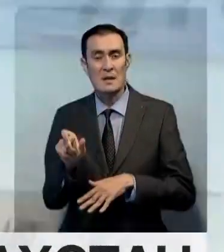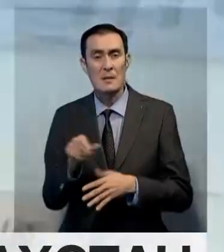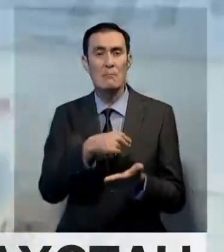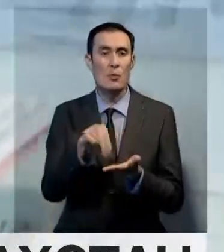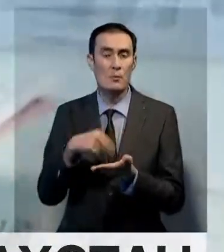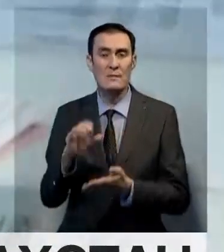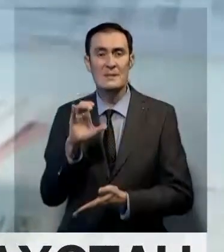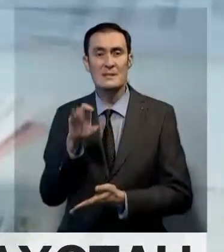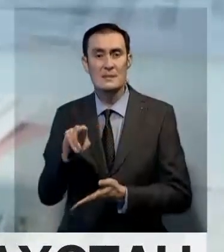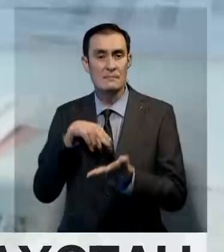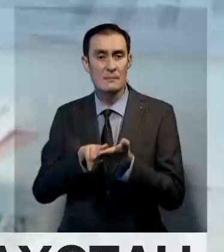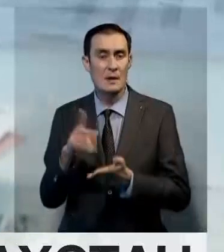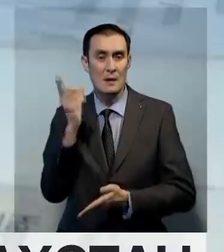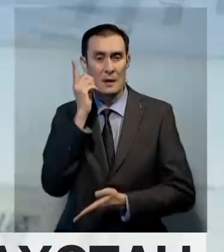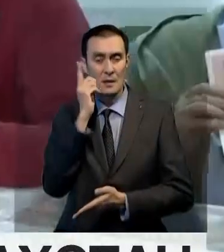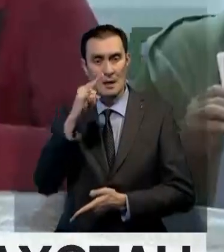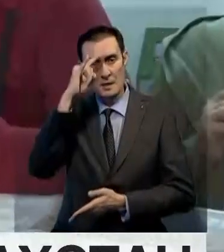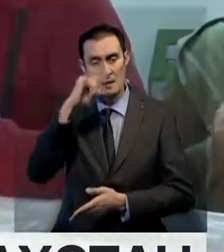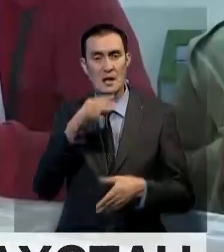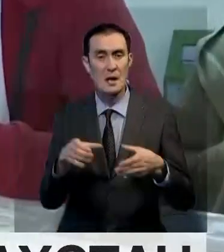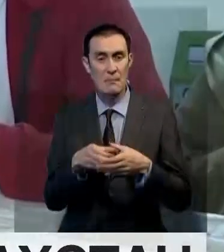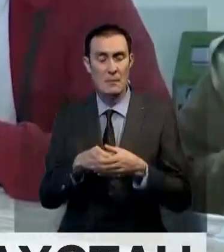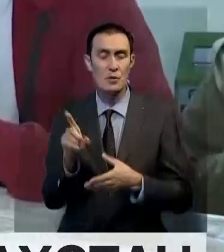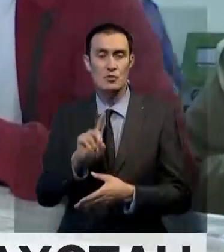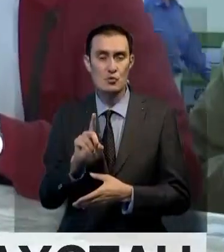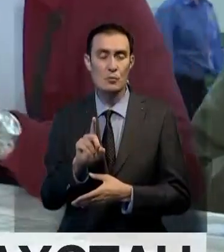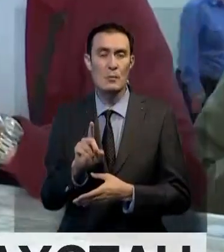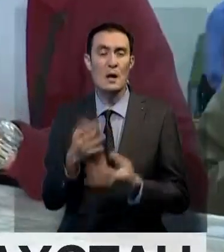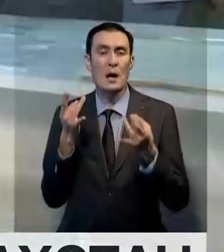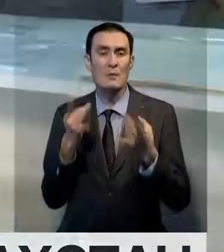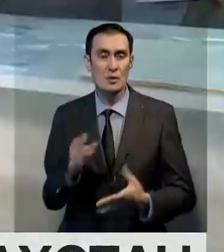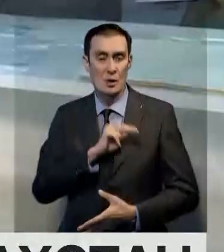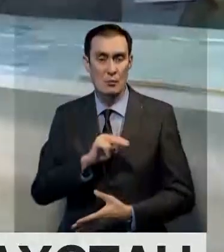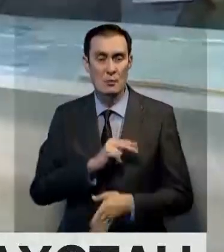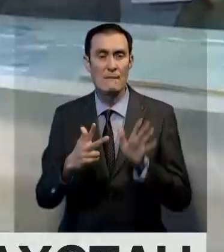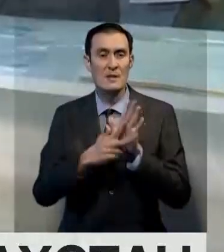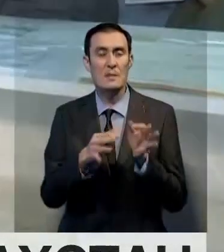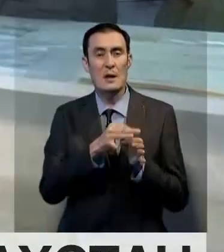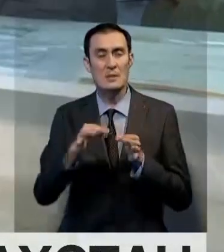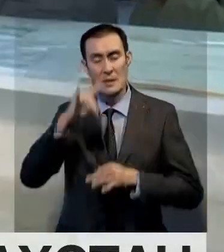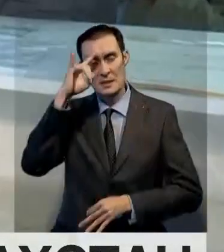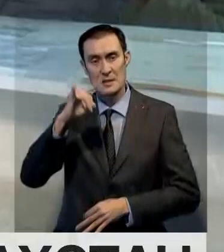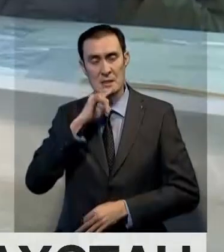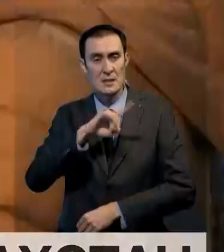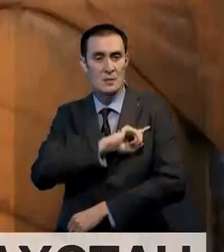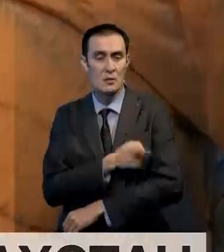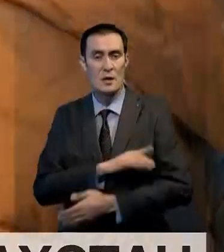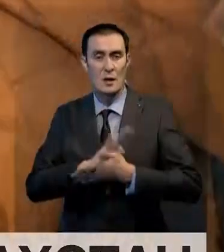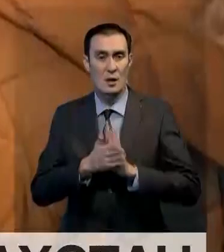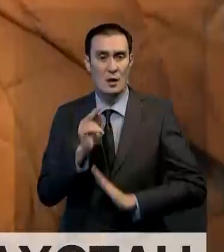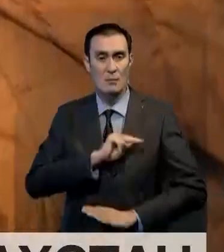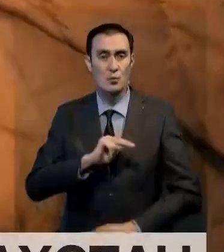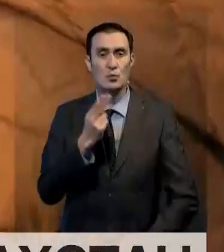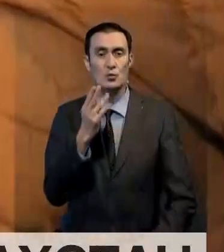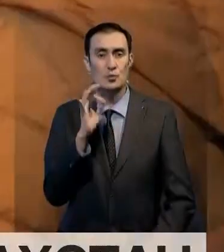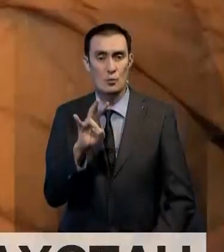покупки сим-карт отечественных операторов. Чтобы разгрузить центральные офисы, в 8 регионах Казахстана усилили работу ЦОНов,